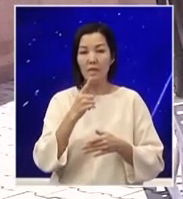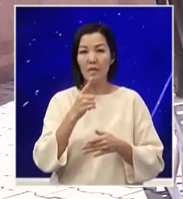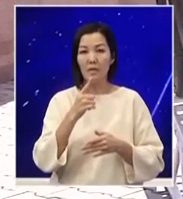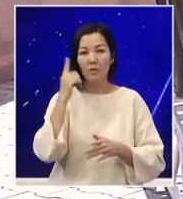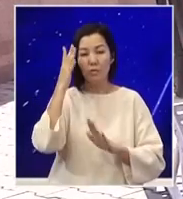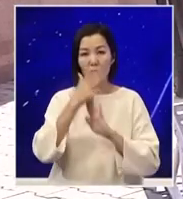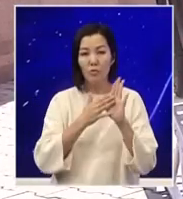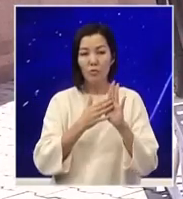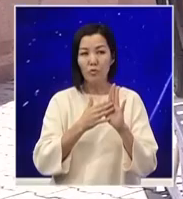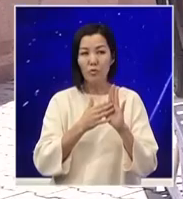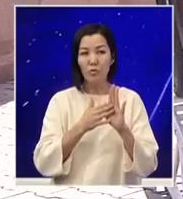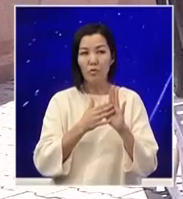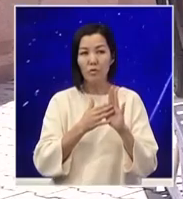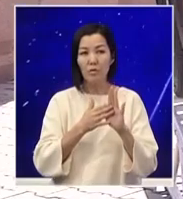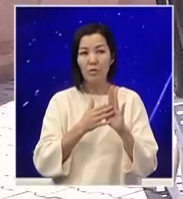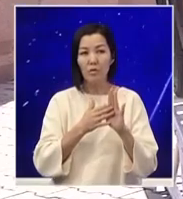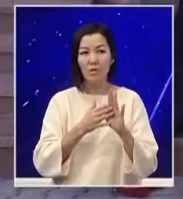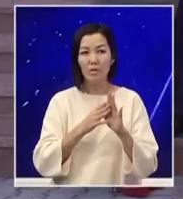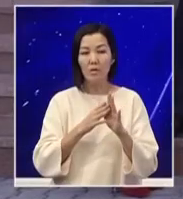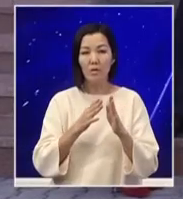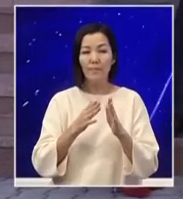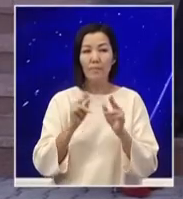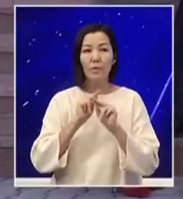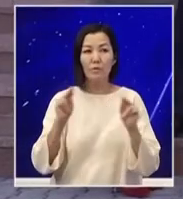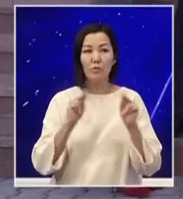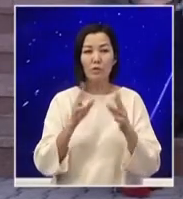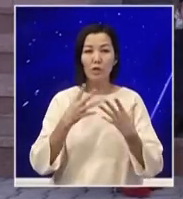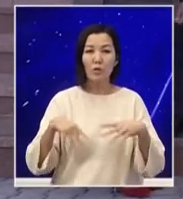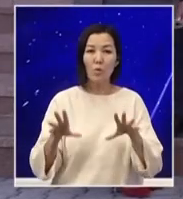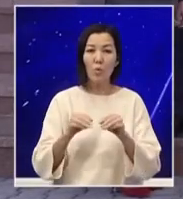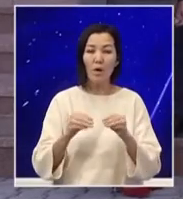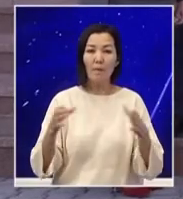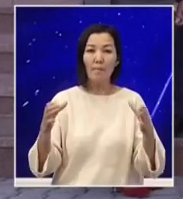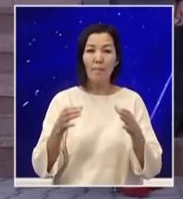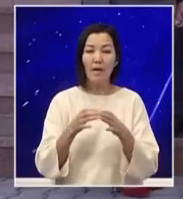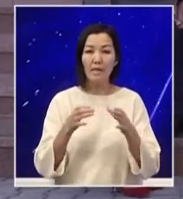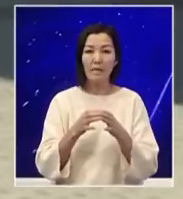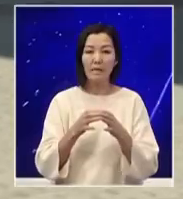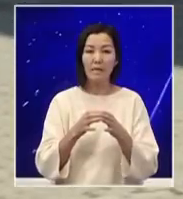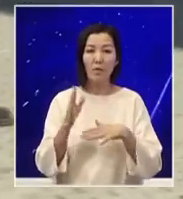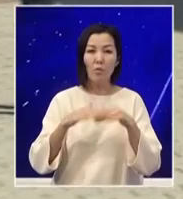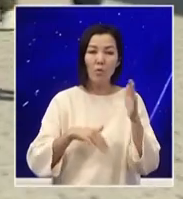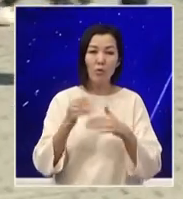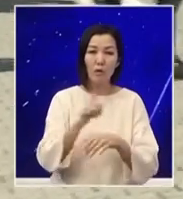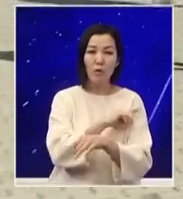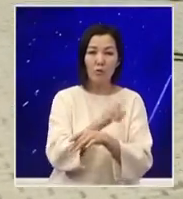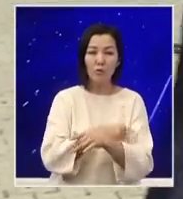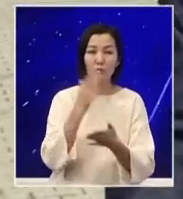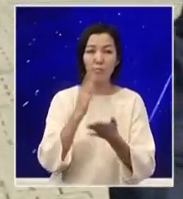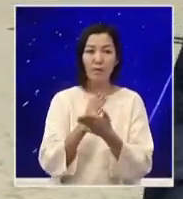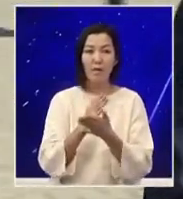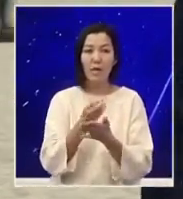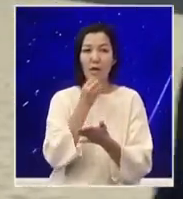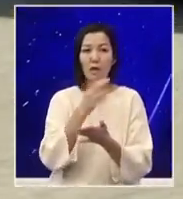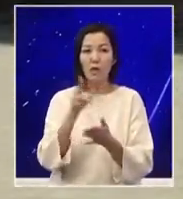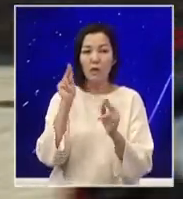бұл бір себеп деп ойлаймын. Ұстаз қоғам айнасы, қолында құдіретті күш бар. Оқушы өмірде жақсы ұстазға